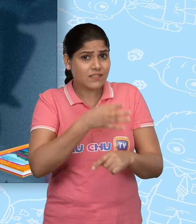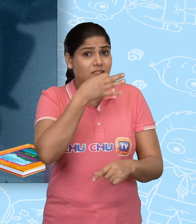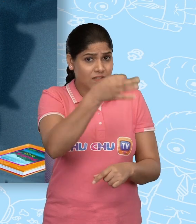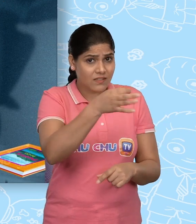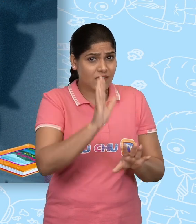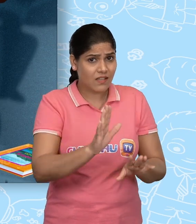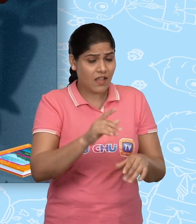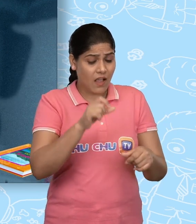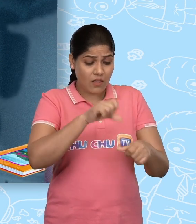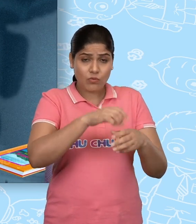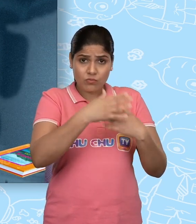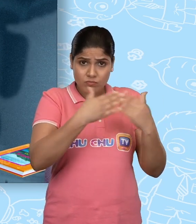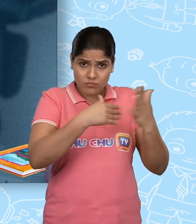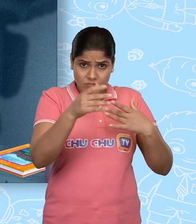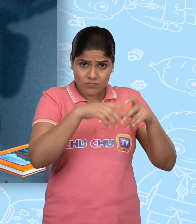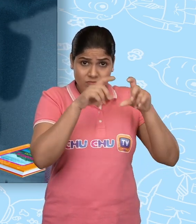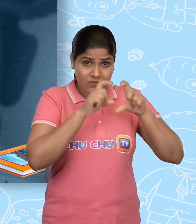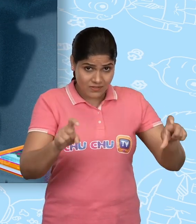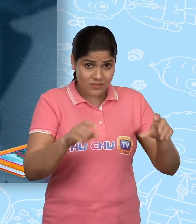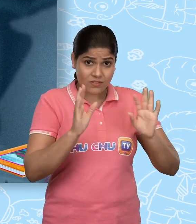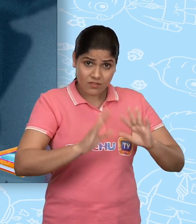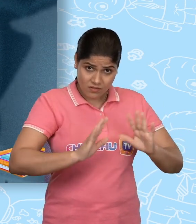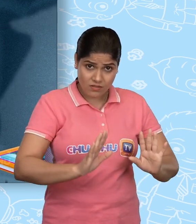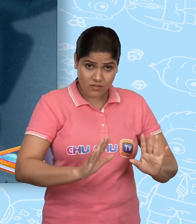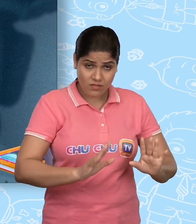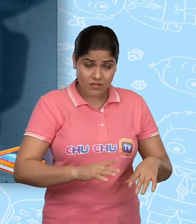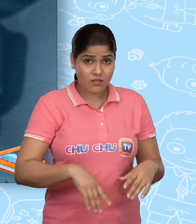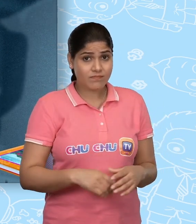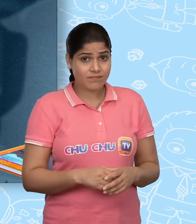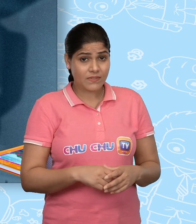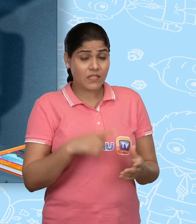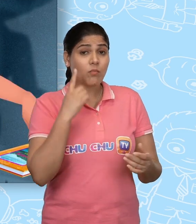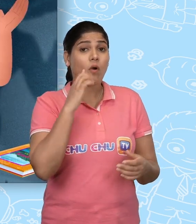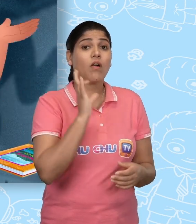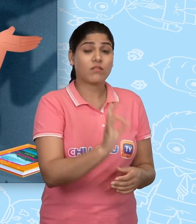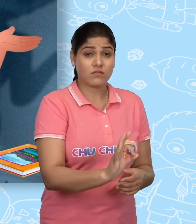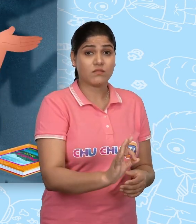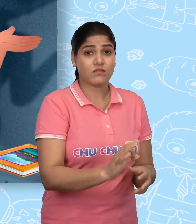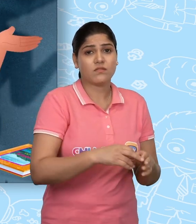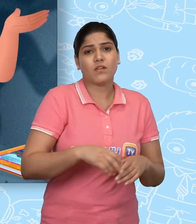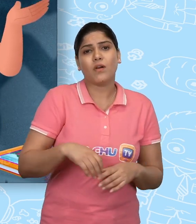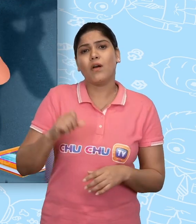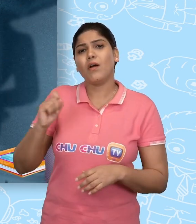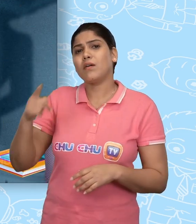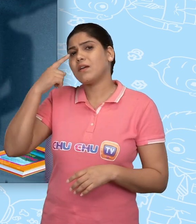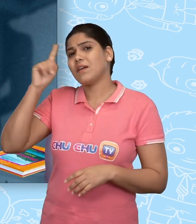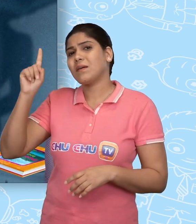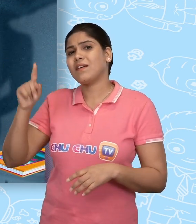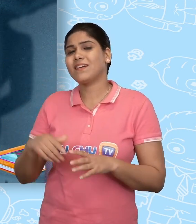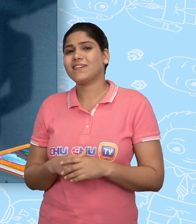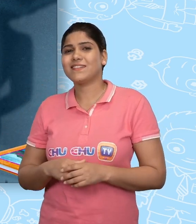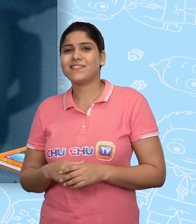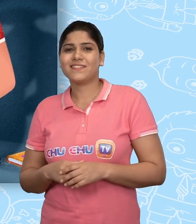मिस डॉर्थी ने भी तुम्हें बताया है ना कि अपने हाथों को साफ रखना चाहिए, ये बहुत ही जरूरी है। ठीक